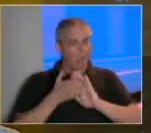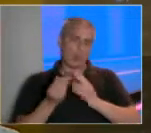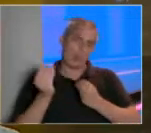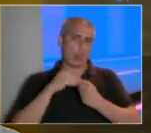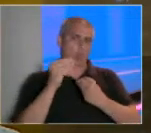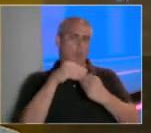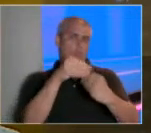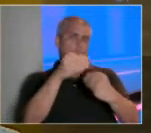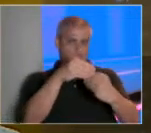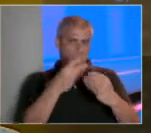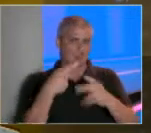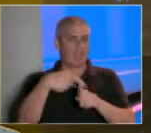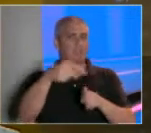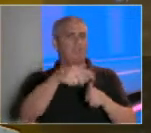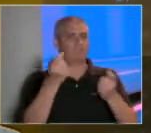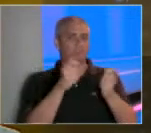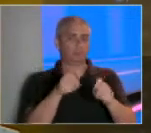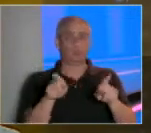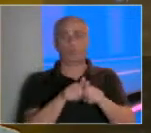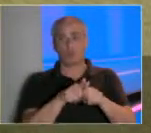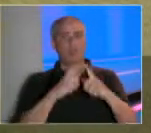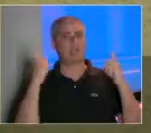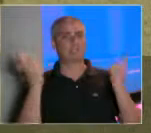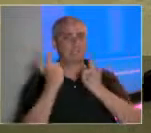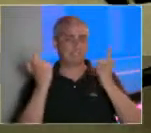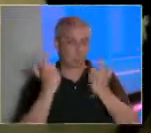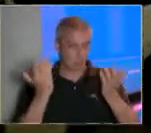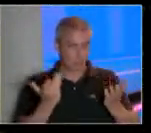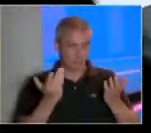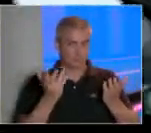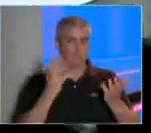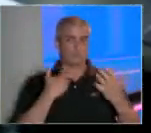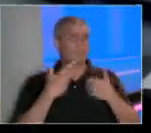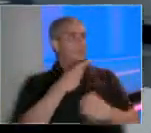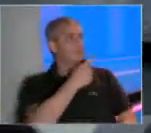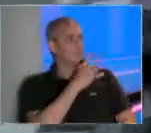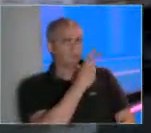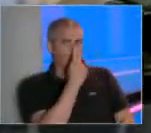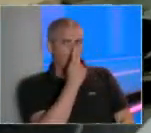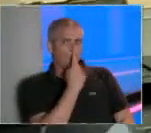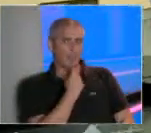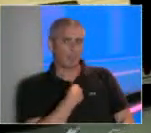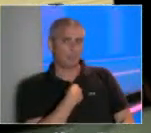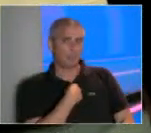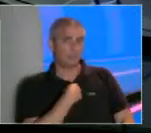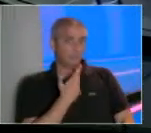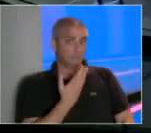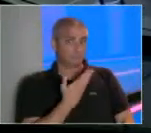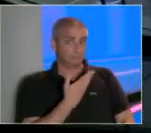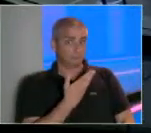עוד ענפים שנסגרו, כמו האירועים. כלומר, נדב, מה שאתה מנסה בעצם להגיד לנו כאן,